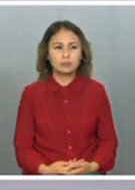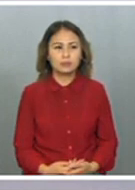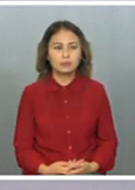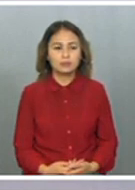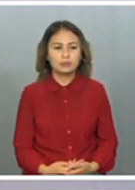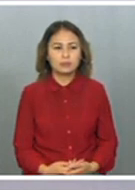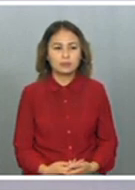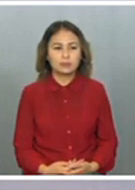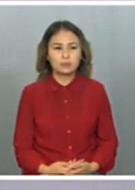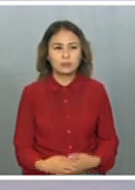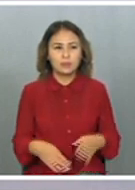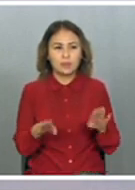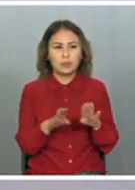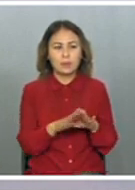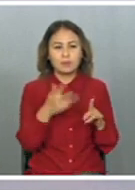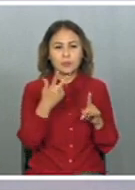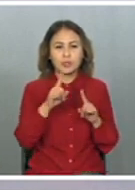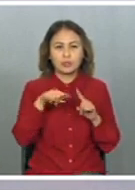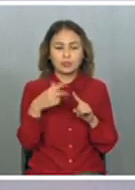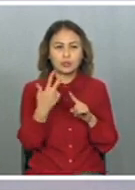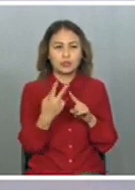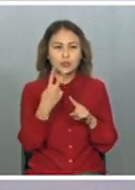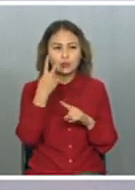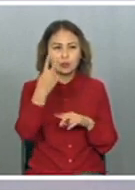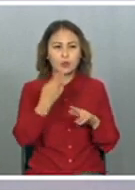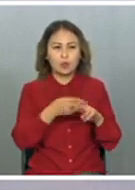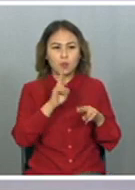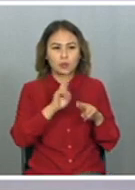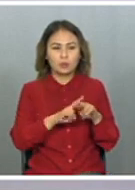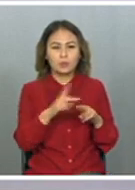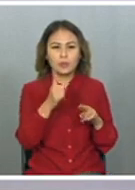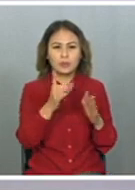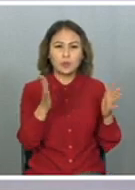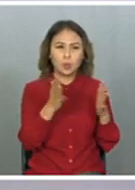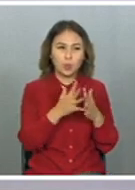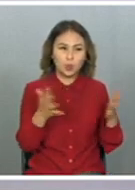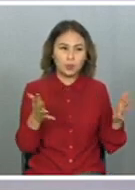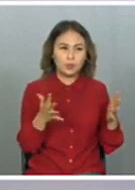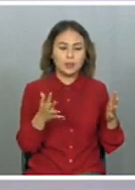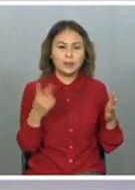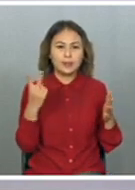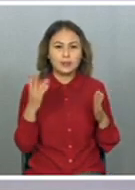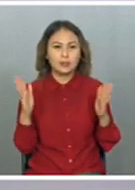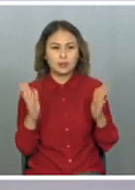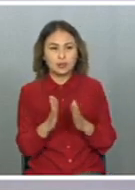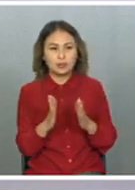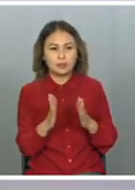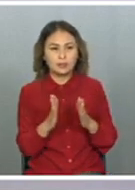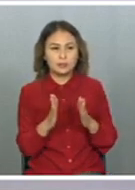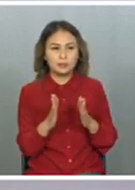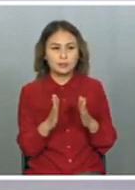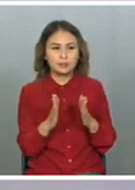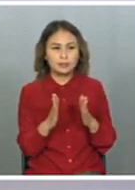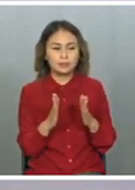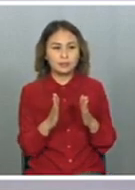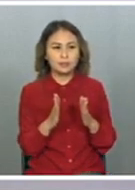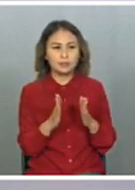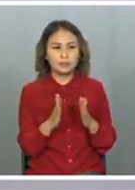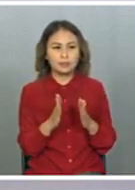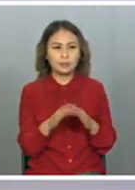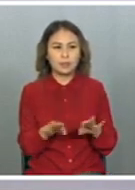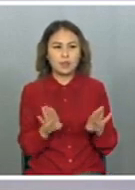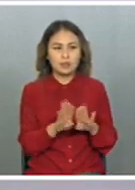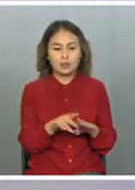närse, 1 bütün 3'ten 2 degen san, ol 1'den köp, bırak 2'den kişi. Demek biz koordinatlıq